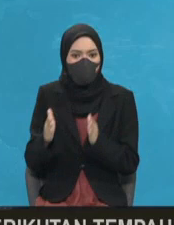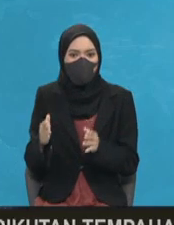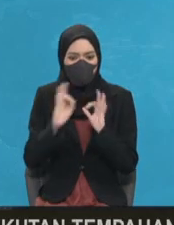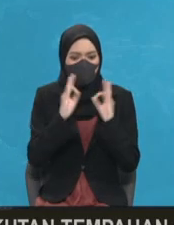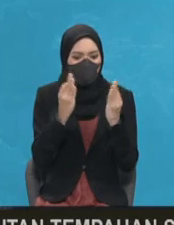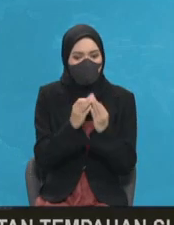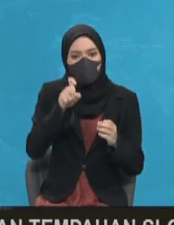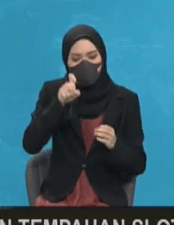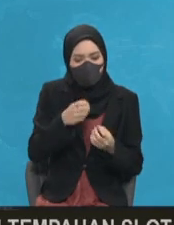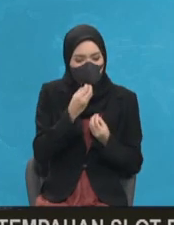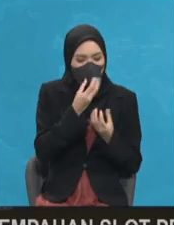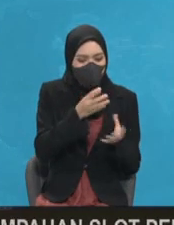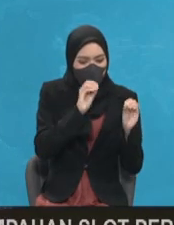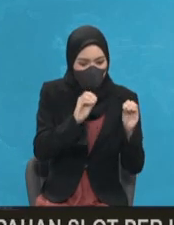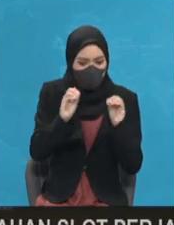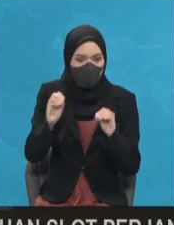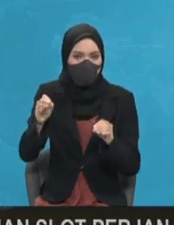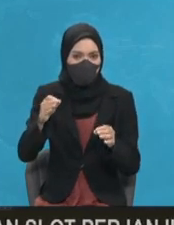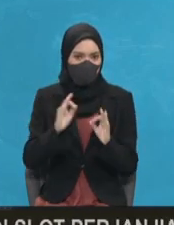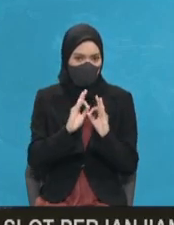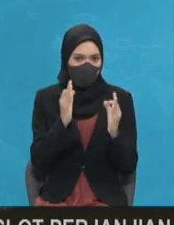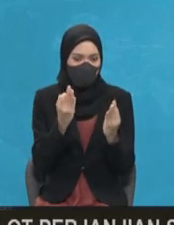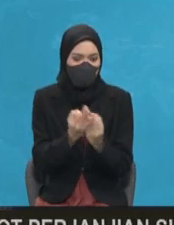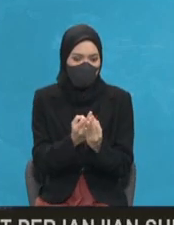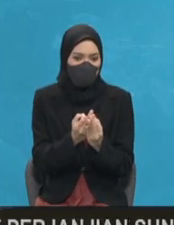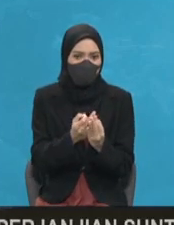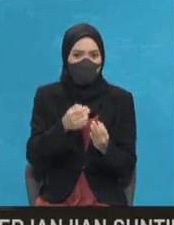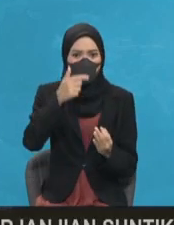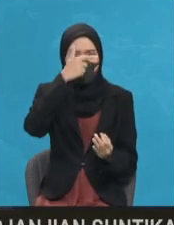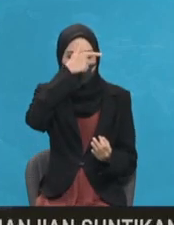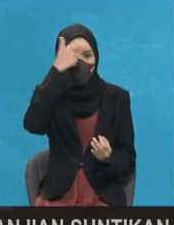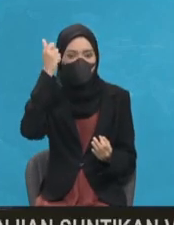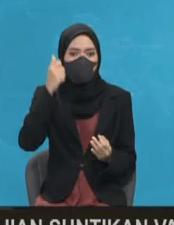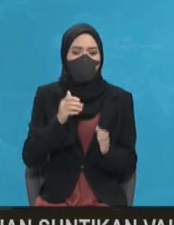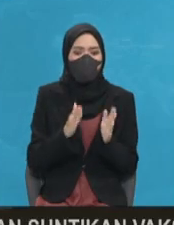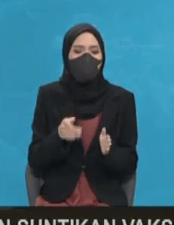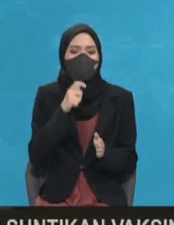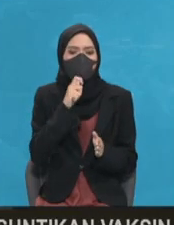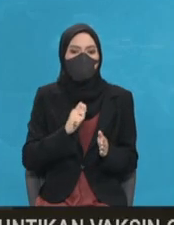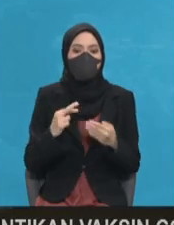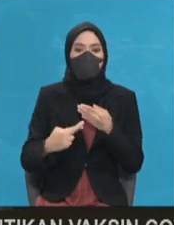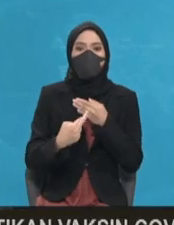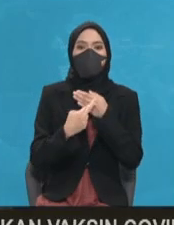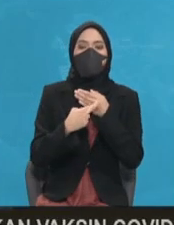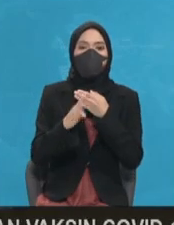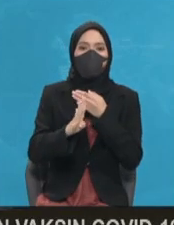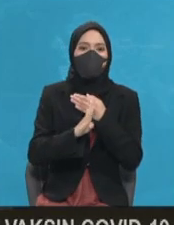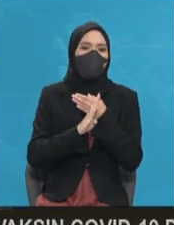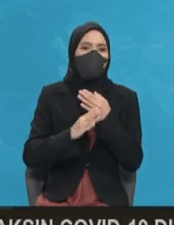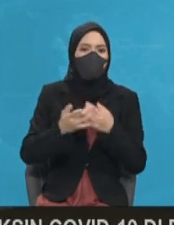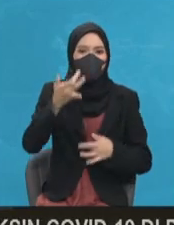memberikan kepahaman yang lebih lanjut karena mereka yang berusia adalah lebih beresiko tinggi untuk dijangkiti